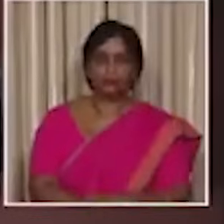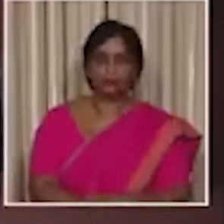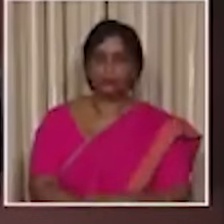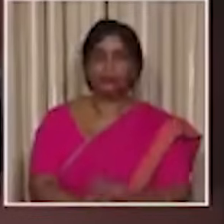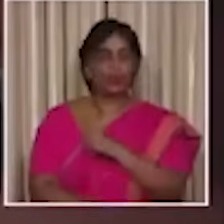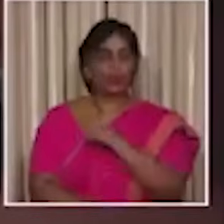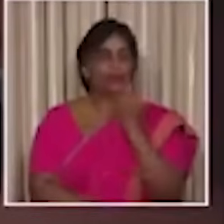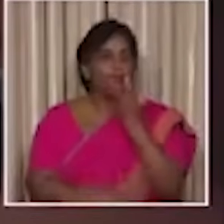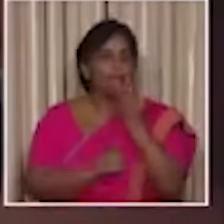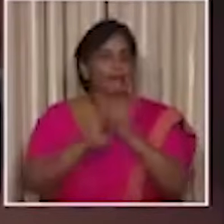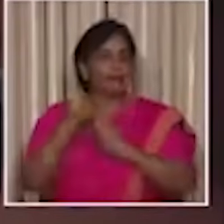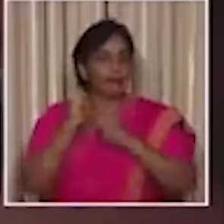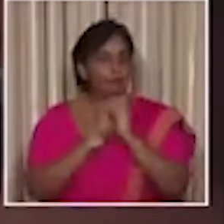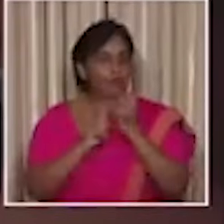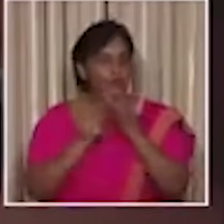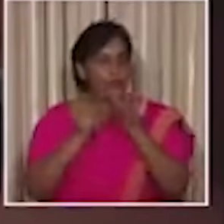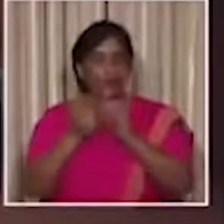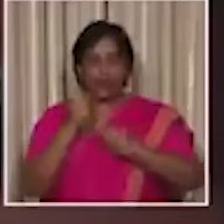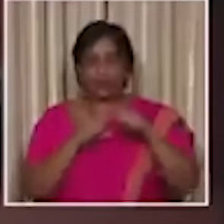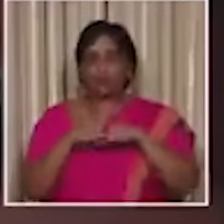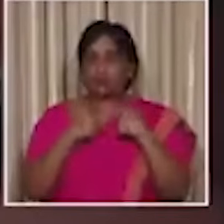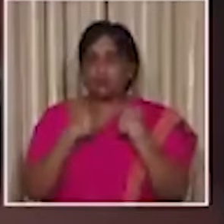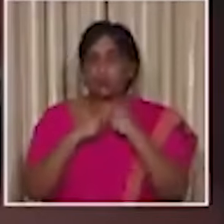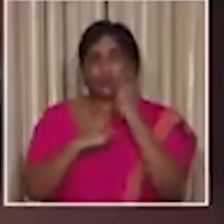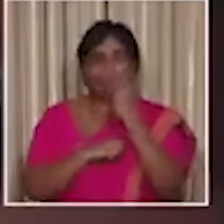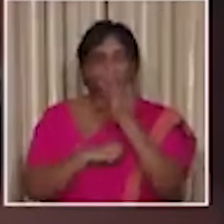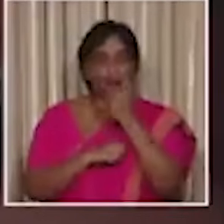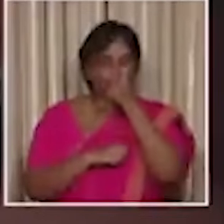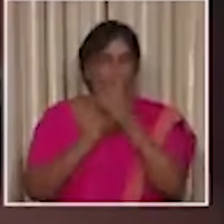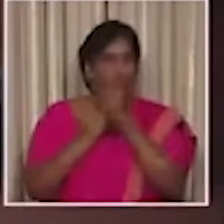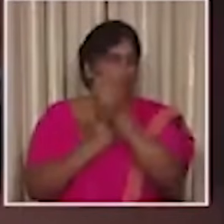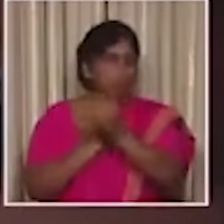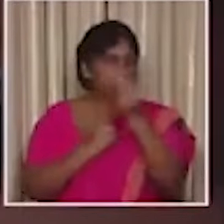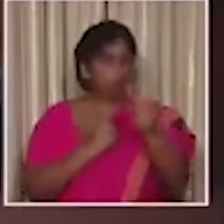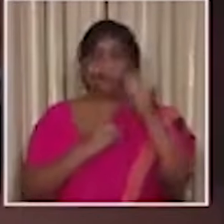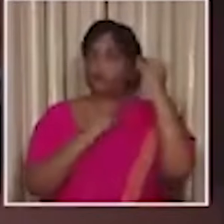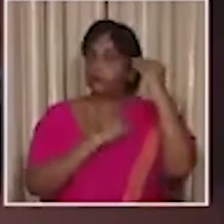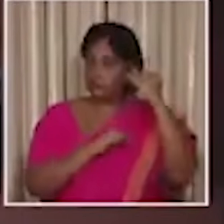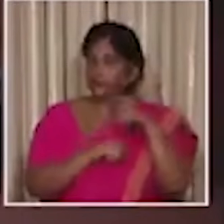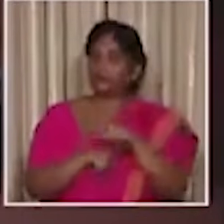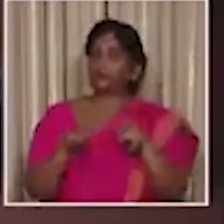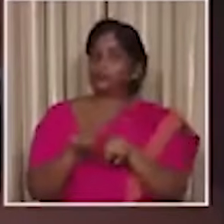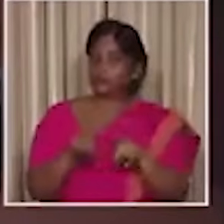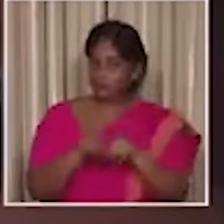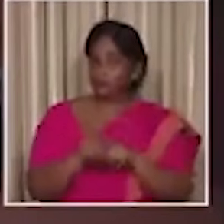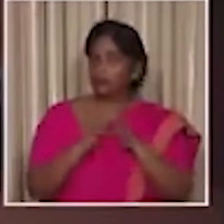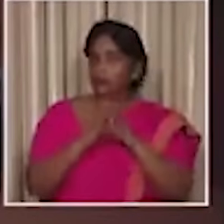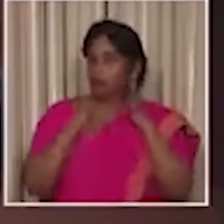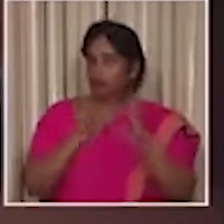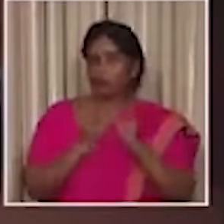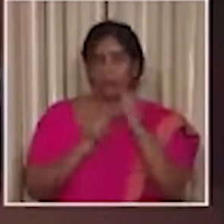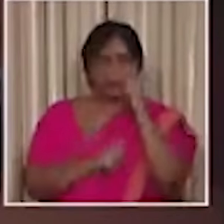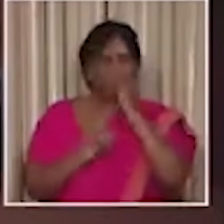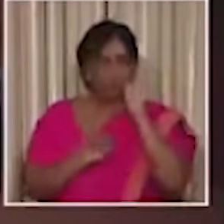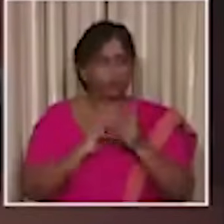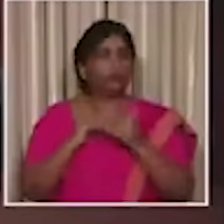පොස්පේට් අපනයන කිරීම් සමාගම් තුනකට නීති විරෝධී ලෙස පැවරීම සහ පොස්පේට් අපනයන ආශ්‍රිතව සිදුවීම් ඇති බරපතල අක්‍රමිකතා හේතුවෙන්